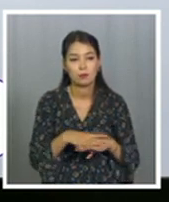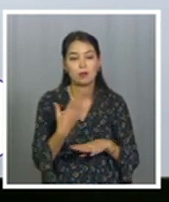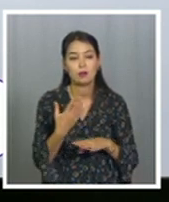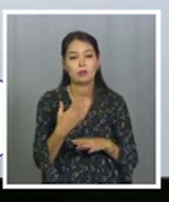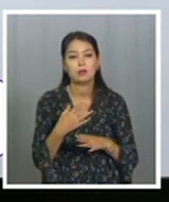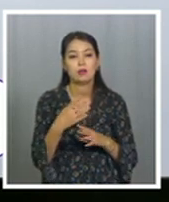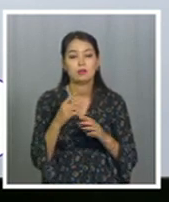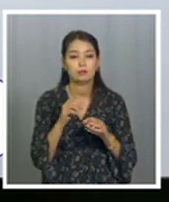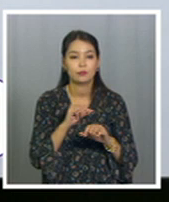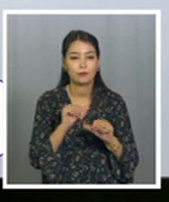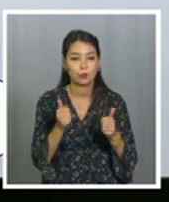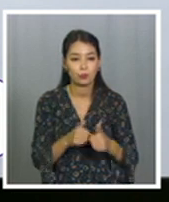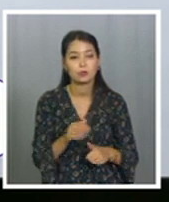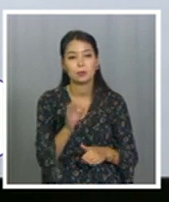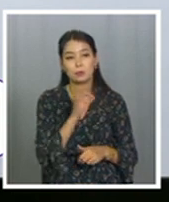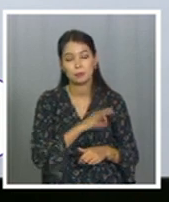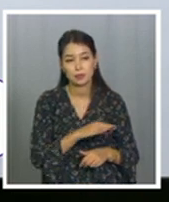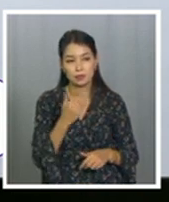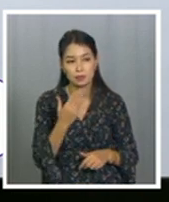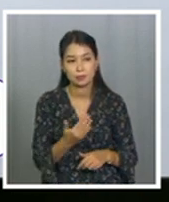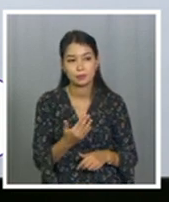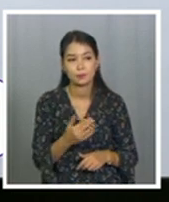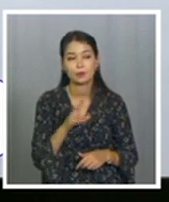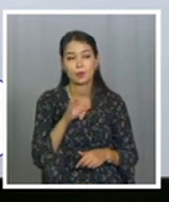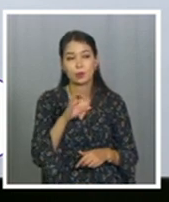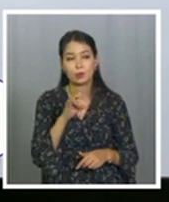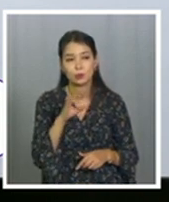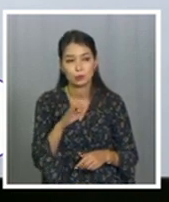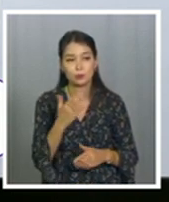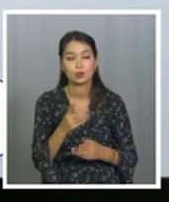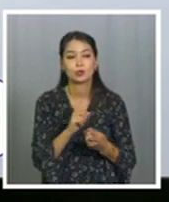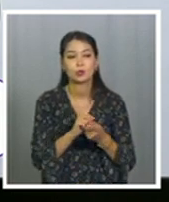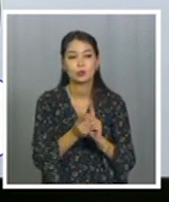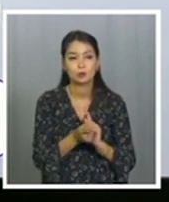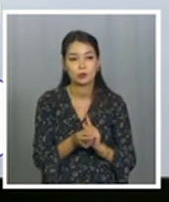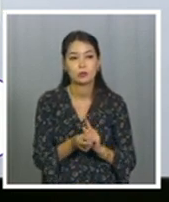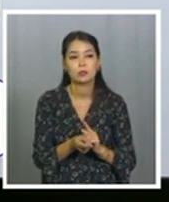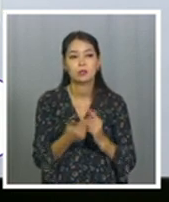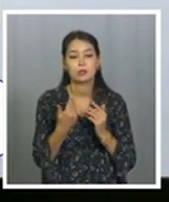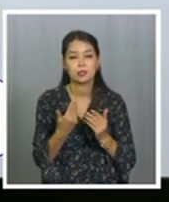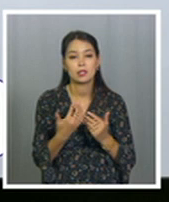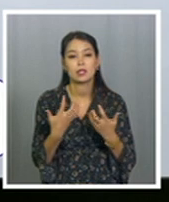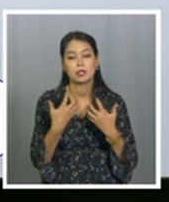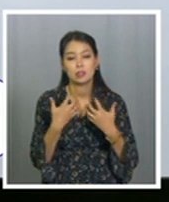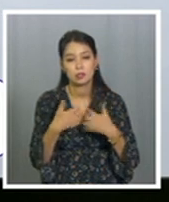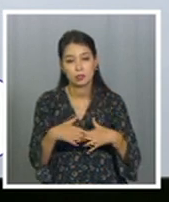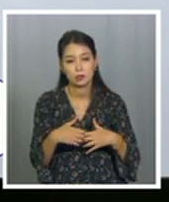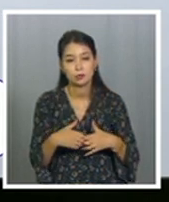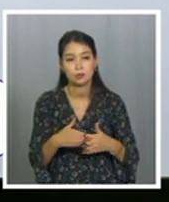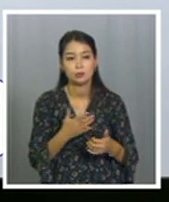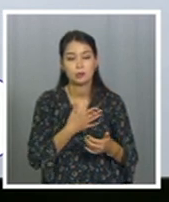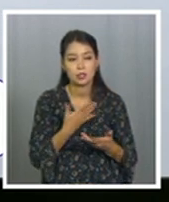пайдаланамыз. Синусты косинусқа түрлендіру үшін міне келтіру формуласын пайдаландық.